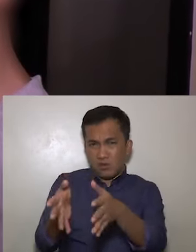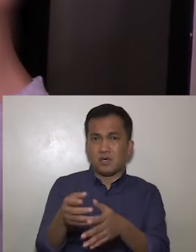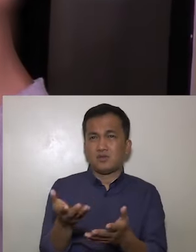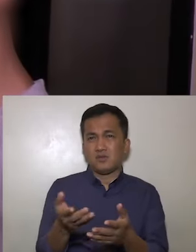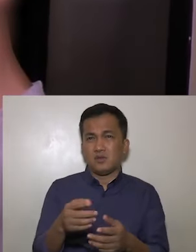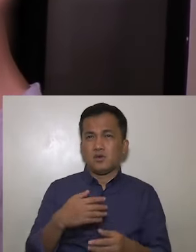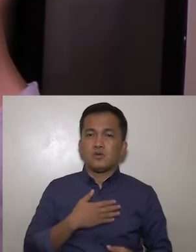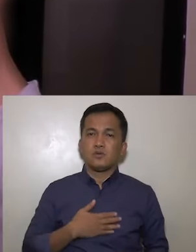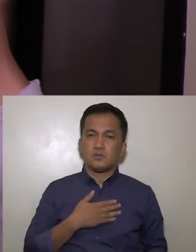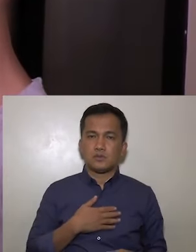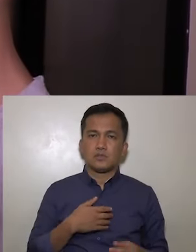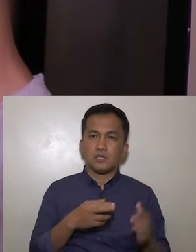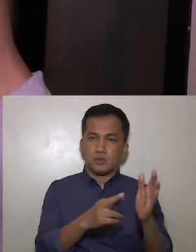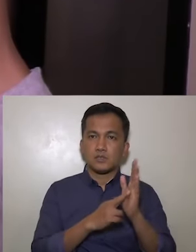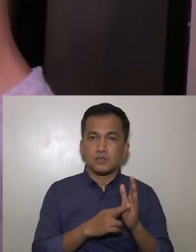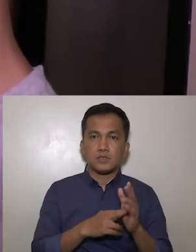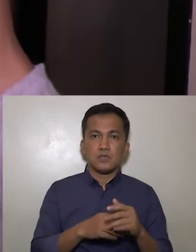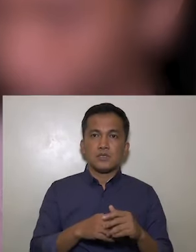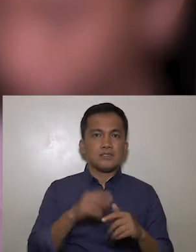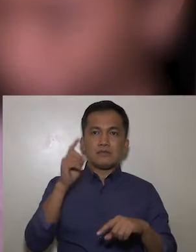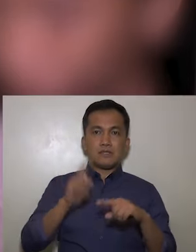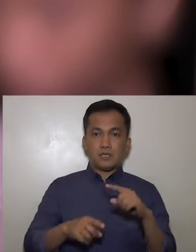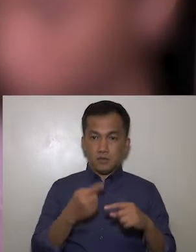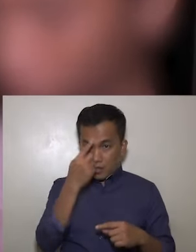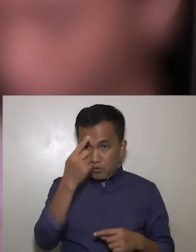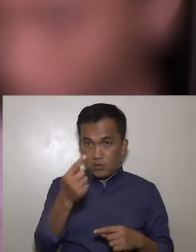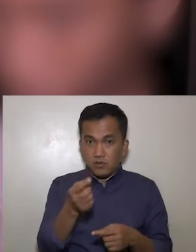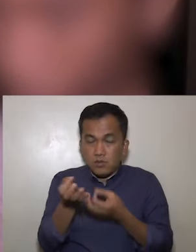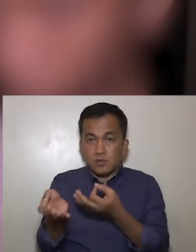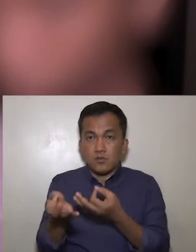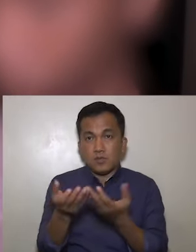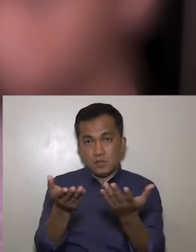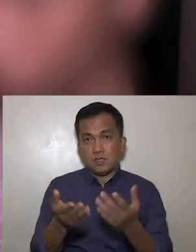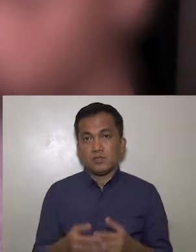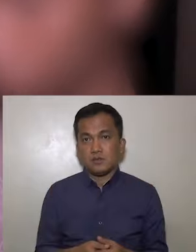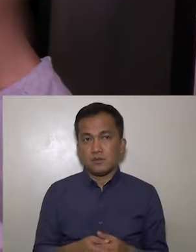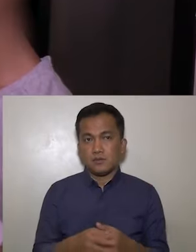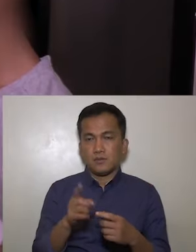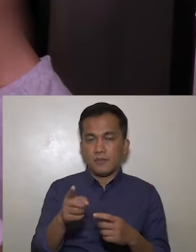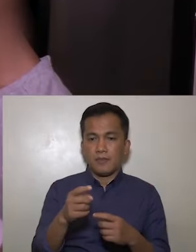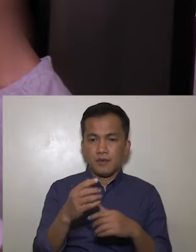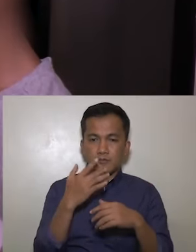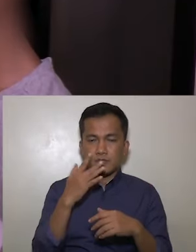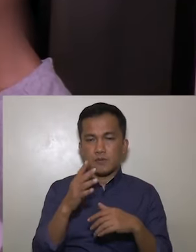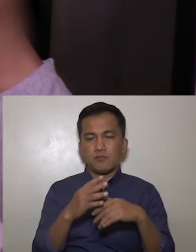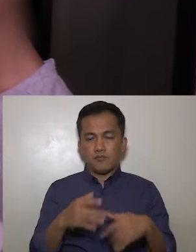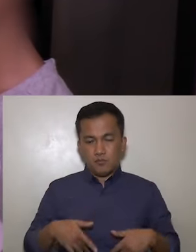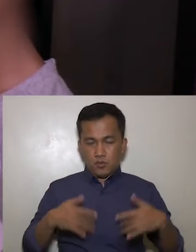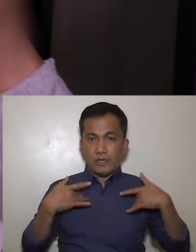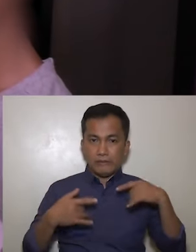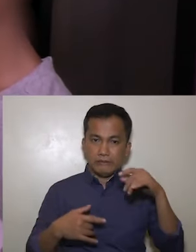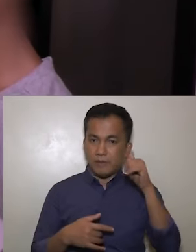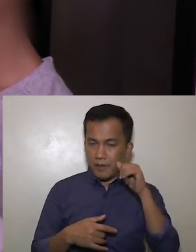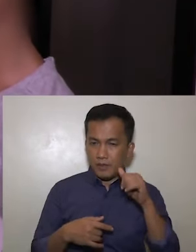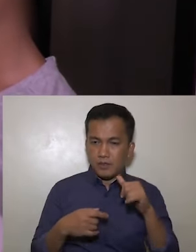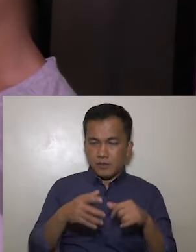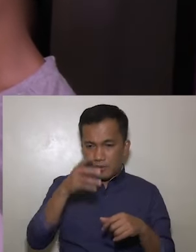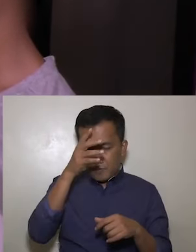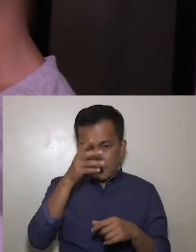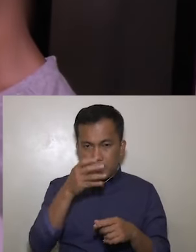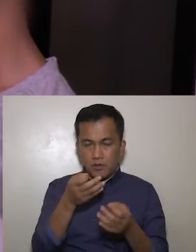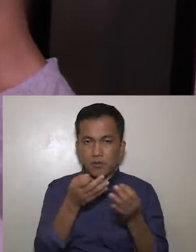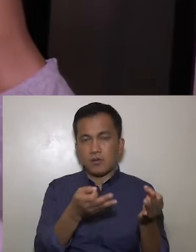pinapabayaan kayo, yun lang naman ang hinihiling ko eh. Hindi ko naman kaya na ako lang ang bubuhay sa inyo. Sarap na sarap yung buhay ng babae dito. Yung papa